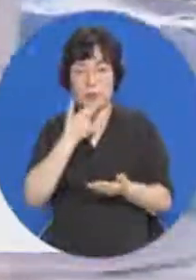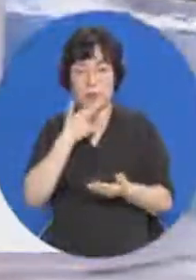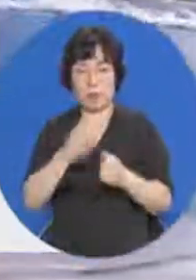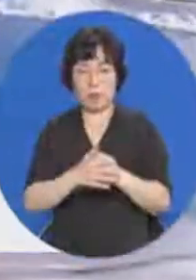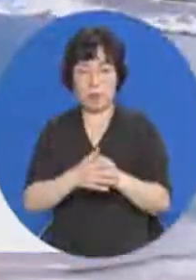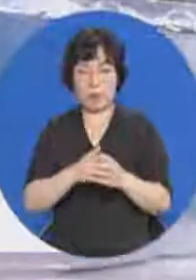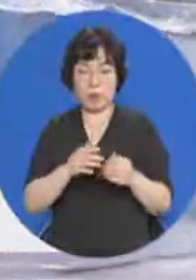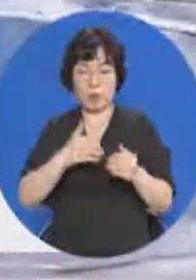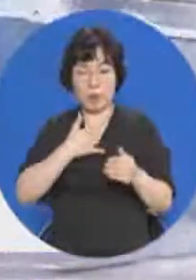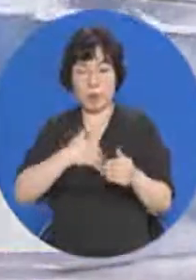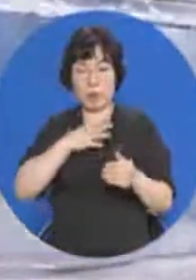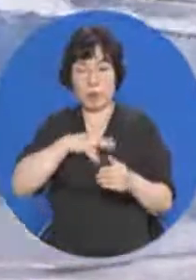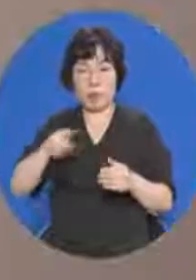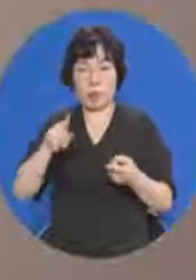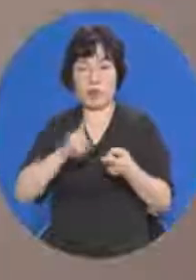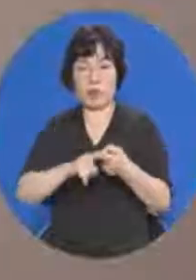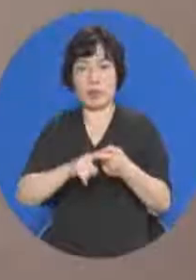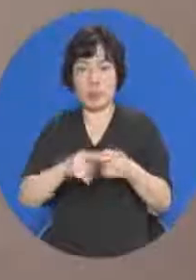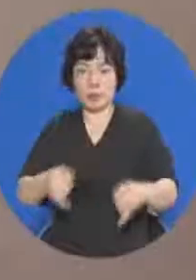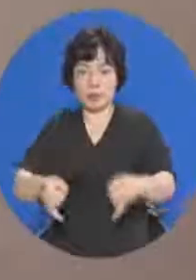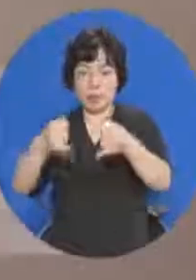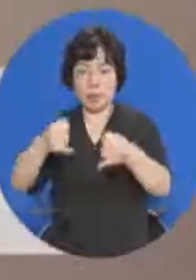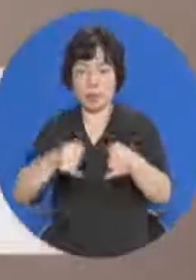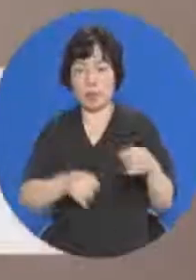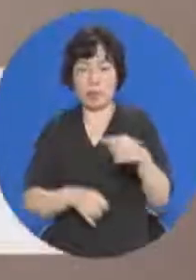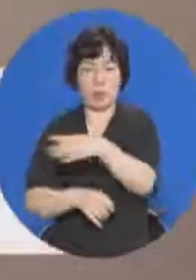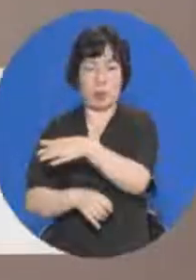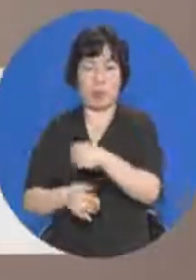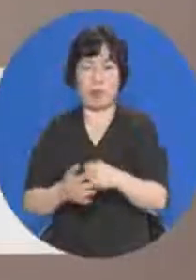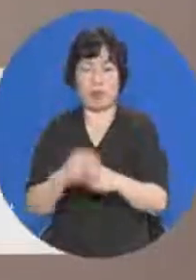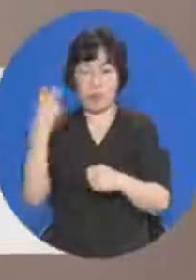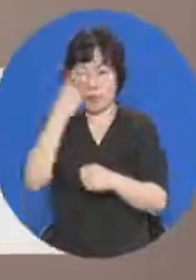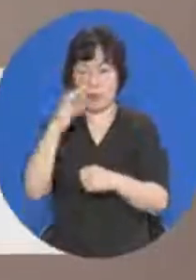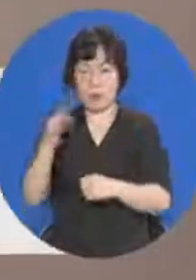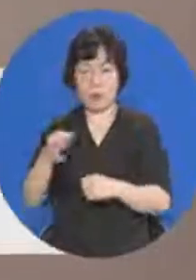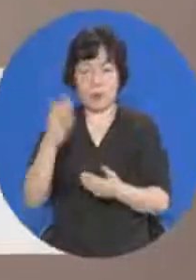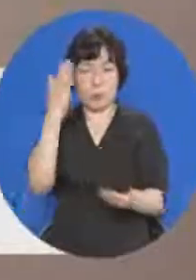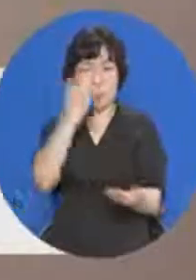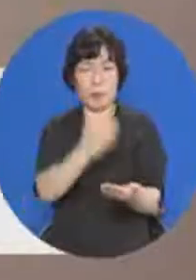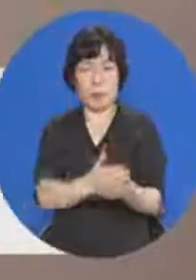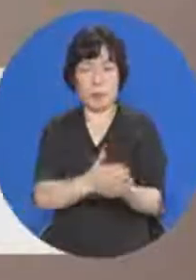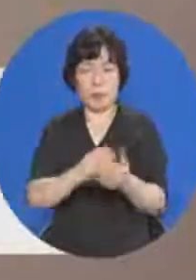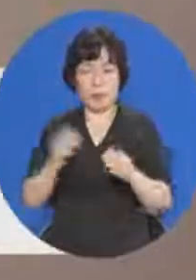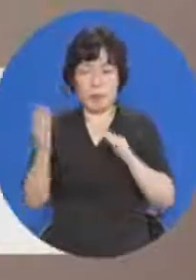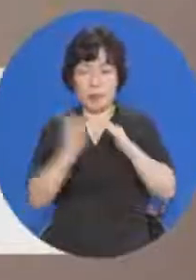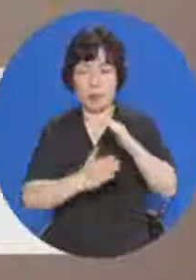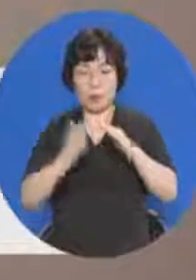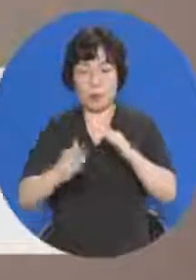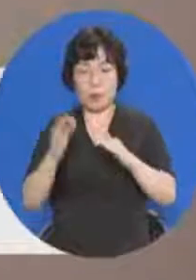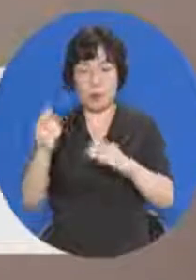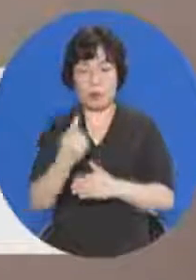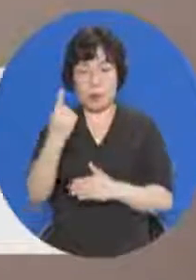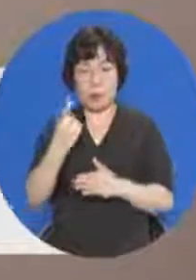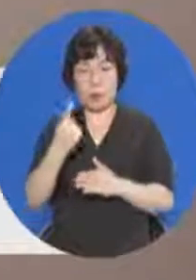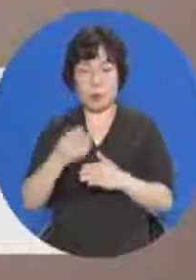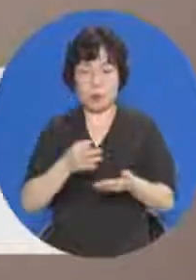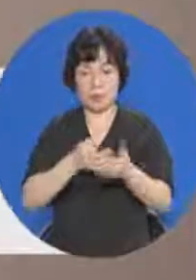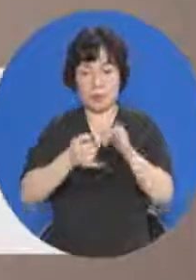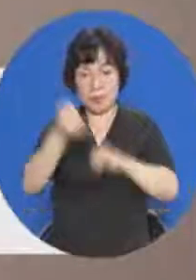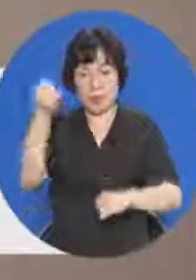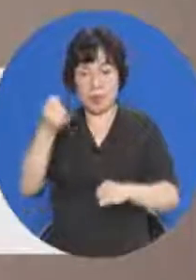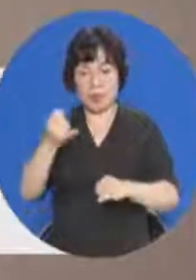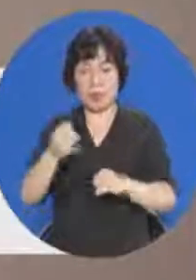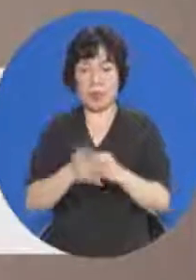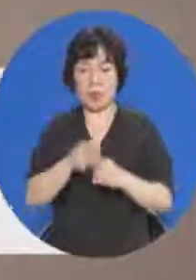부도를 유도했다고 주장했습니다. 어떻게 이어볼까? 관리비 내지 말자. 공과금 의도적으로 미납해라.